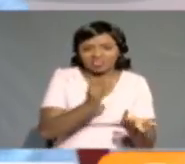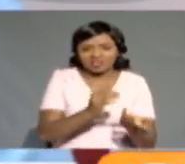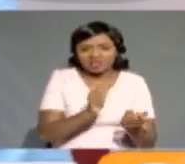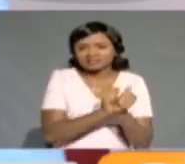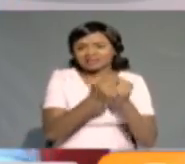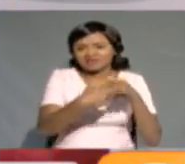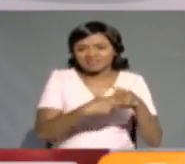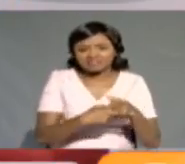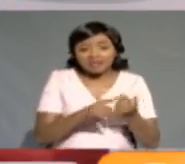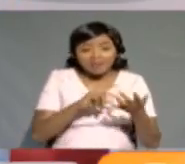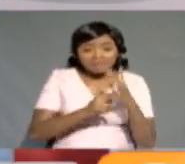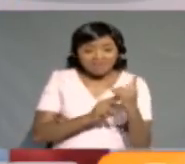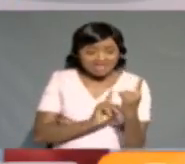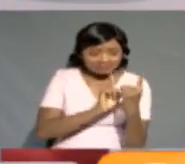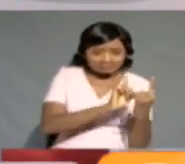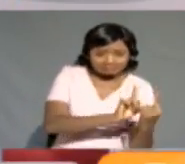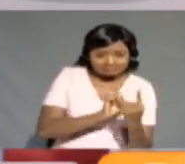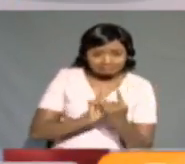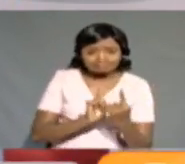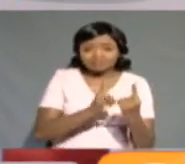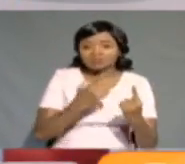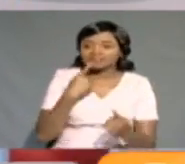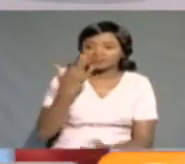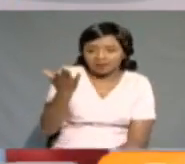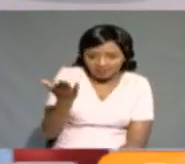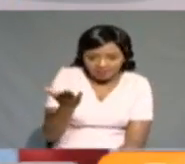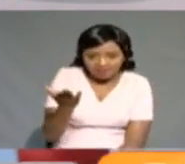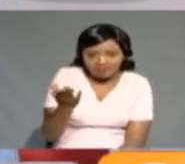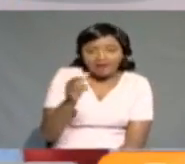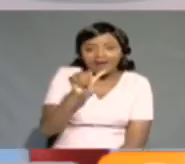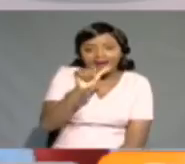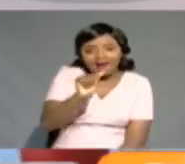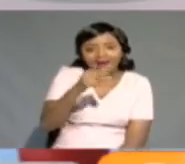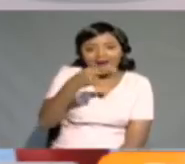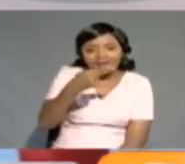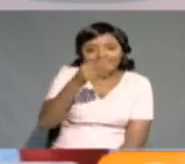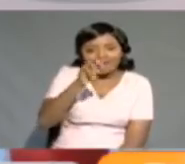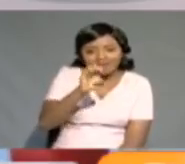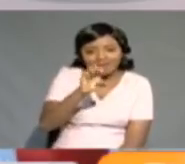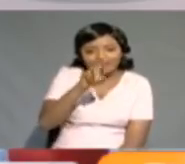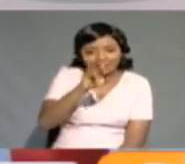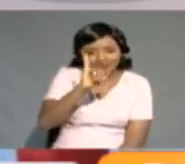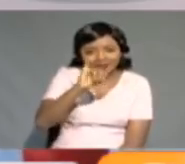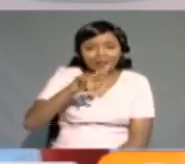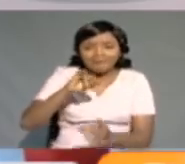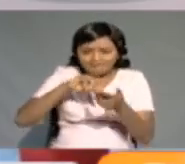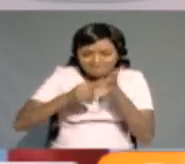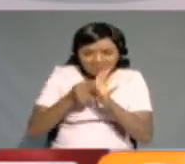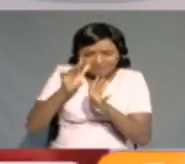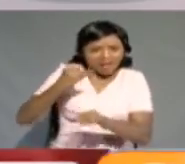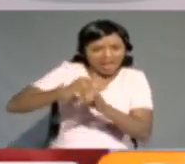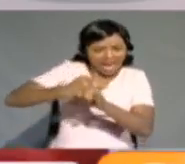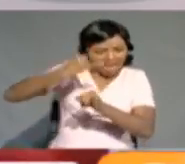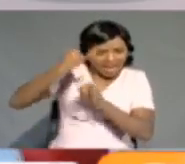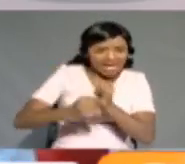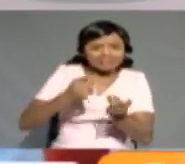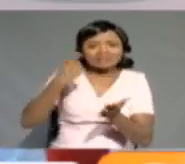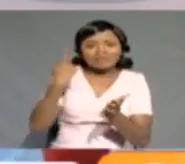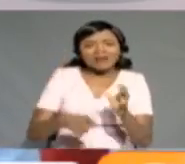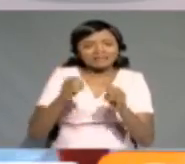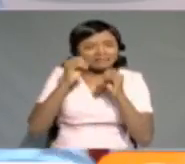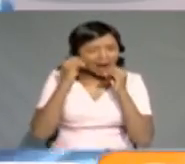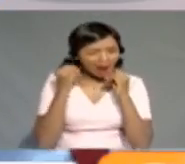sukumana hadi pale unamwambia aheri yako ni ipi? Mm-hmm. Yaani bei yako ya mwisho. Mm-hmm. Ile chini ya hapa hata nikae hapa